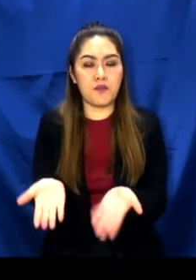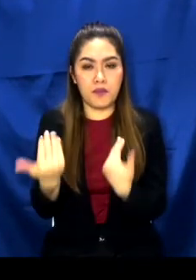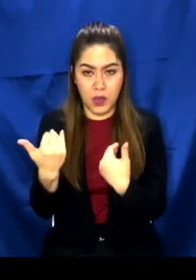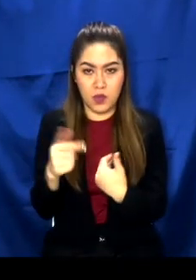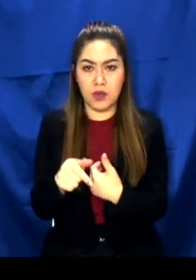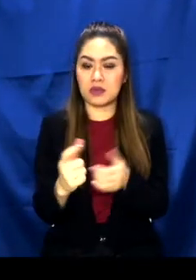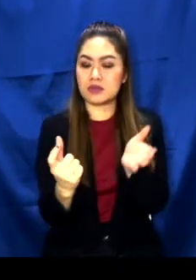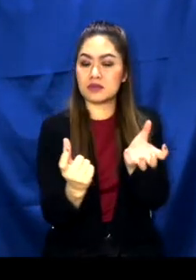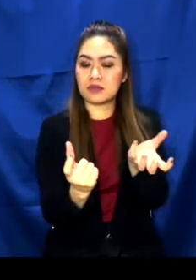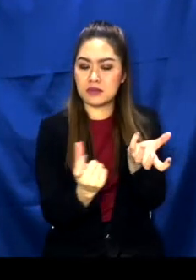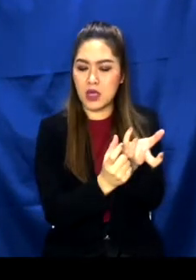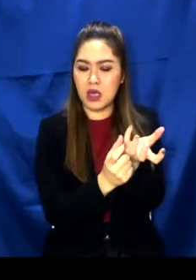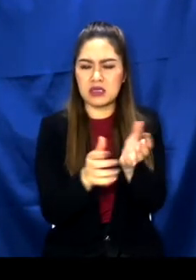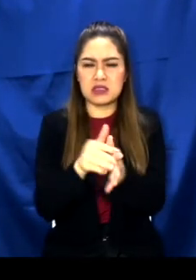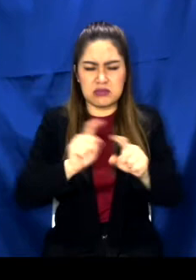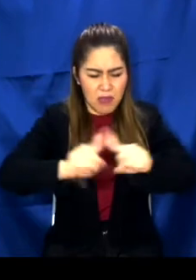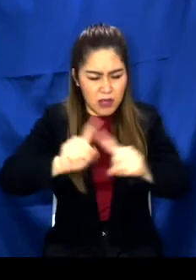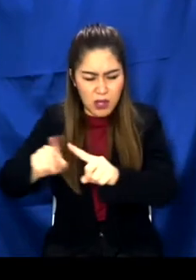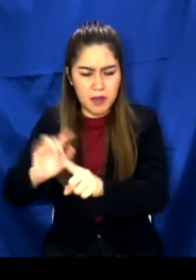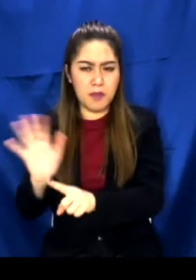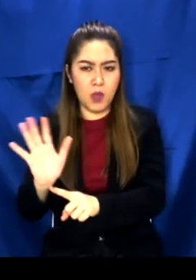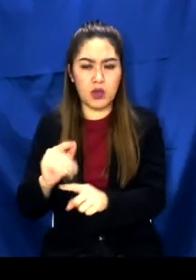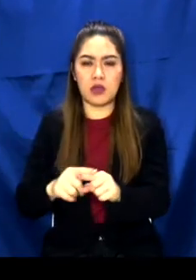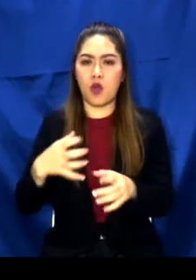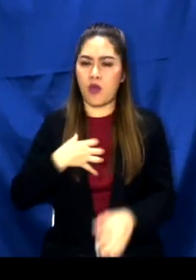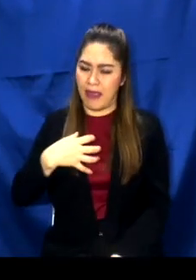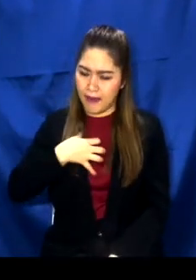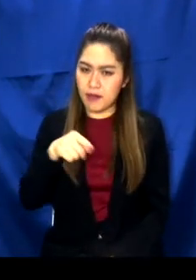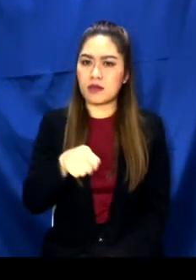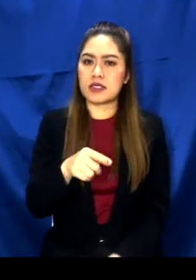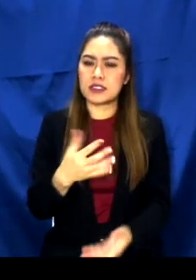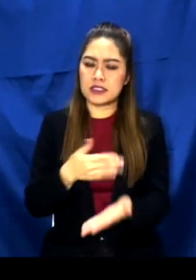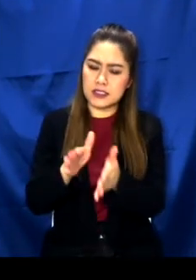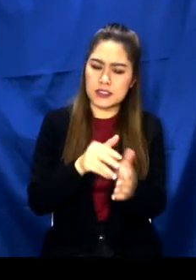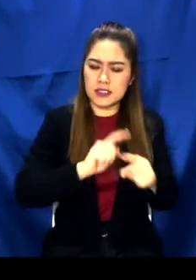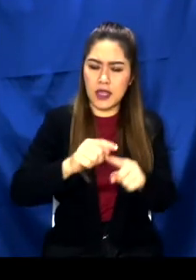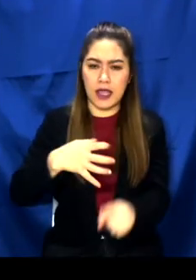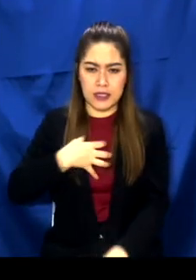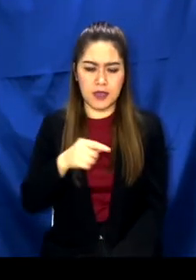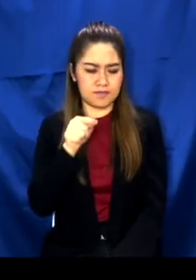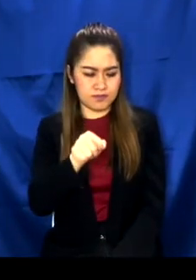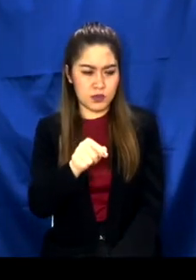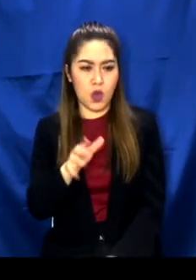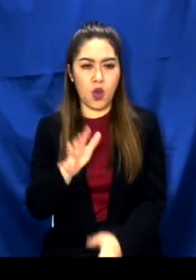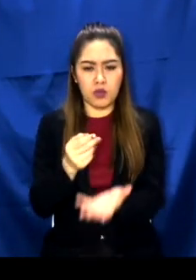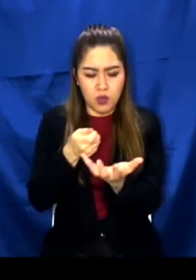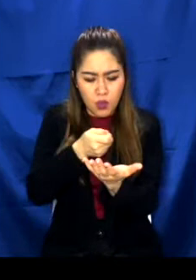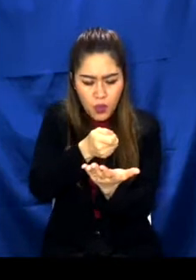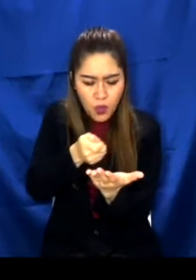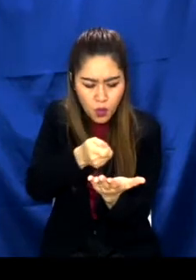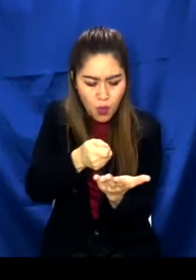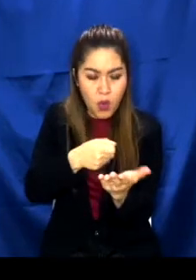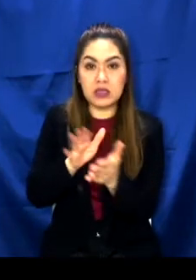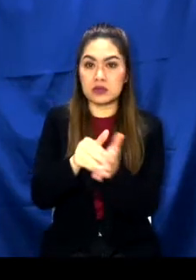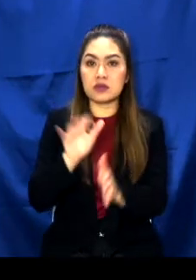ฉลากเนี่ยเขาจะไม่ทำสีเยอะนอกจากว่าลูกค้าจะบีบมาว่าอยากได้สีนู้นสีนี้หรือว่าคนดูดวงมาบอกว่าโอ้อยากได้